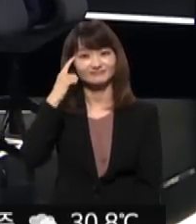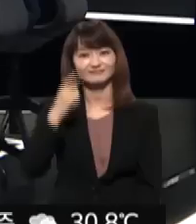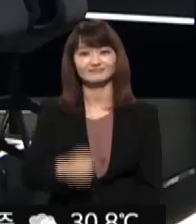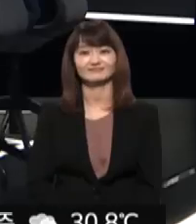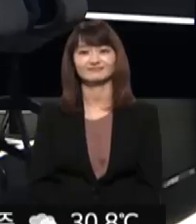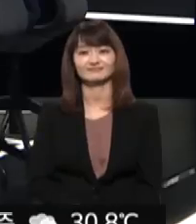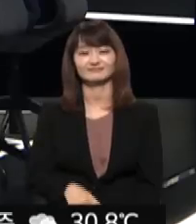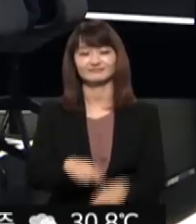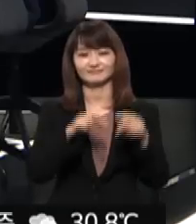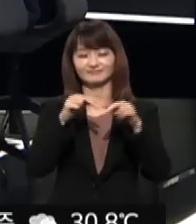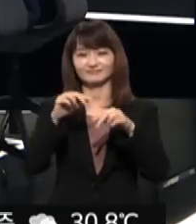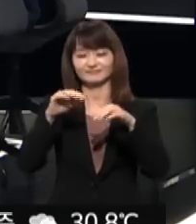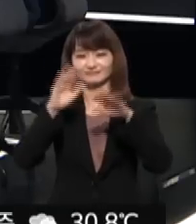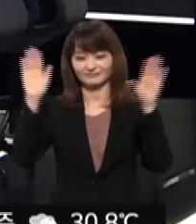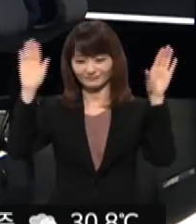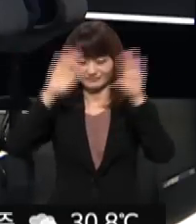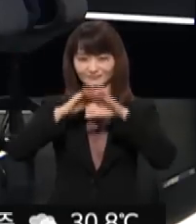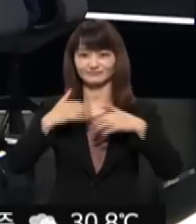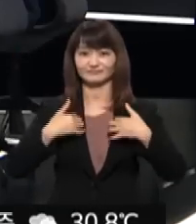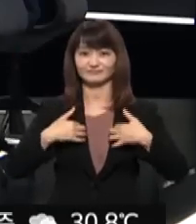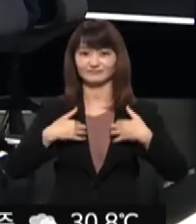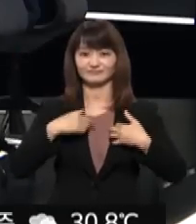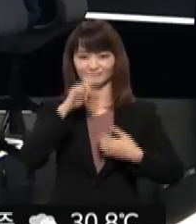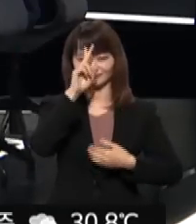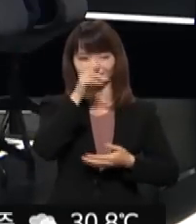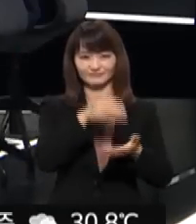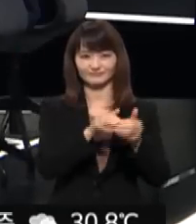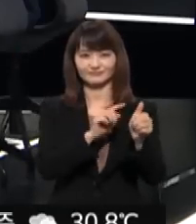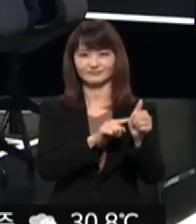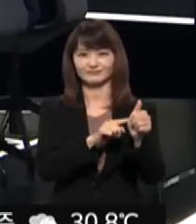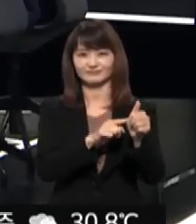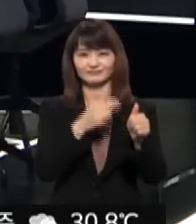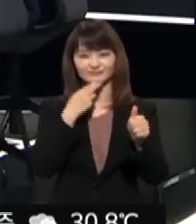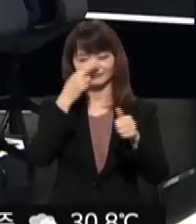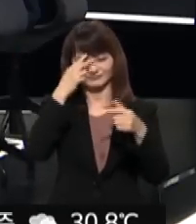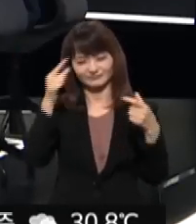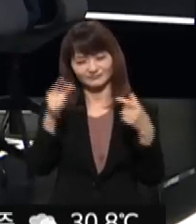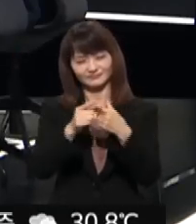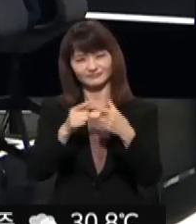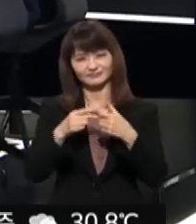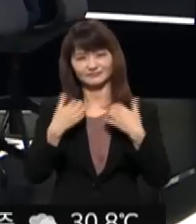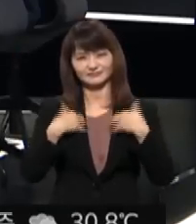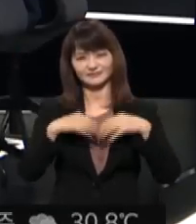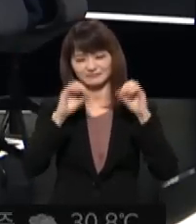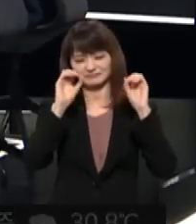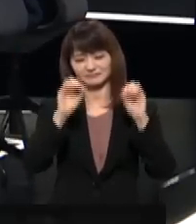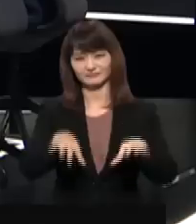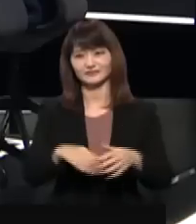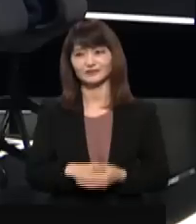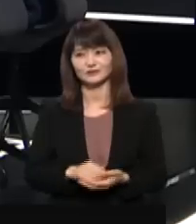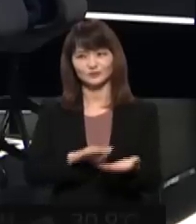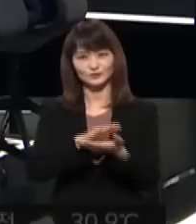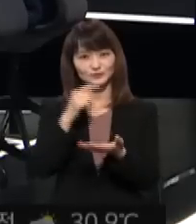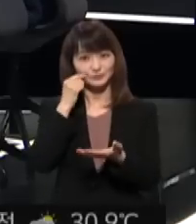썰전 나이트 재밌었다 근데 박 부장님 회식에서 노잼이실 것 같아요 못 놀아 보시니까